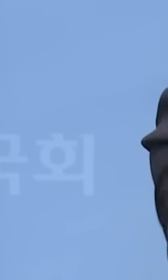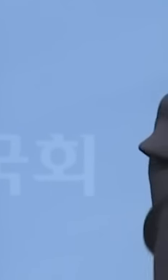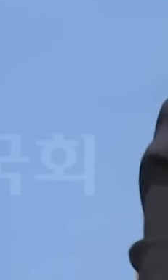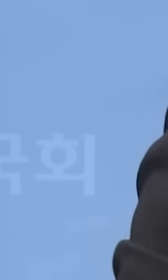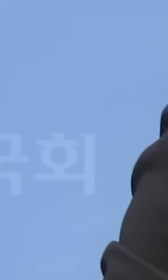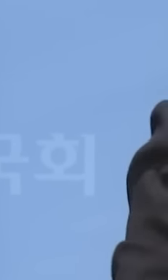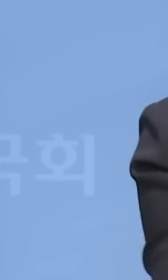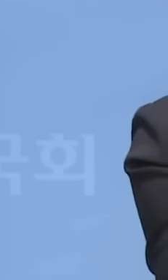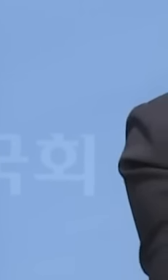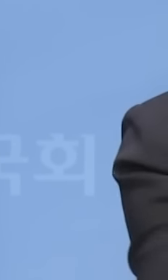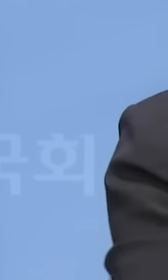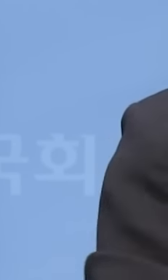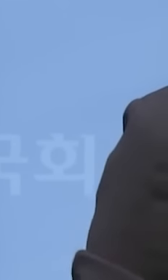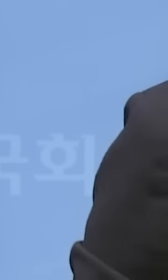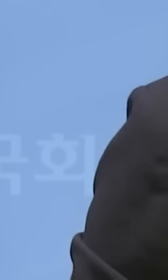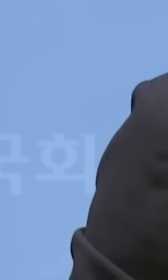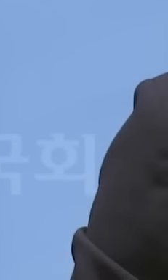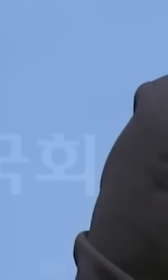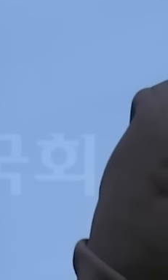대통령의 모습이었습니다.